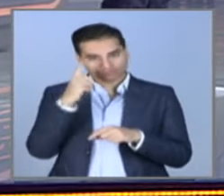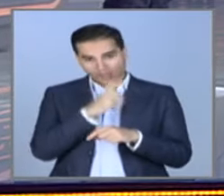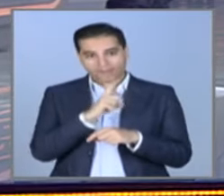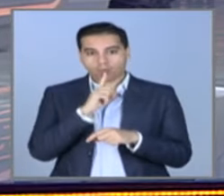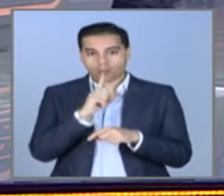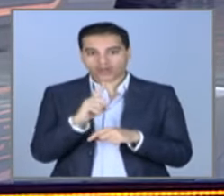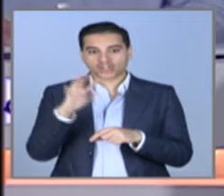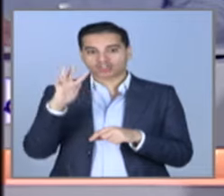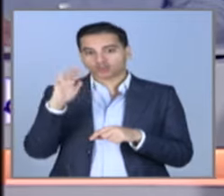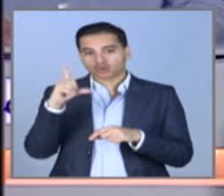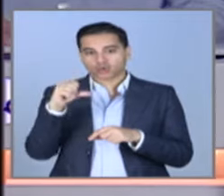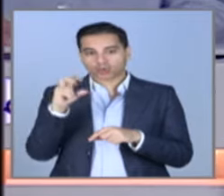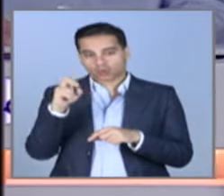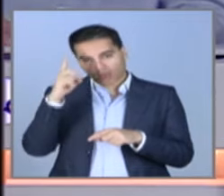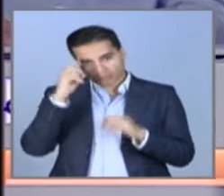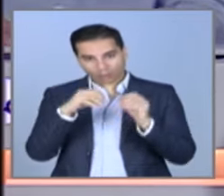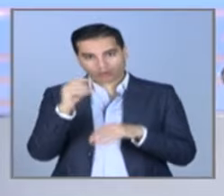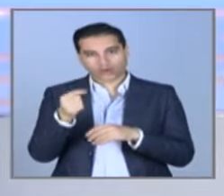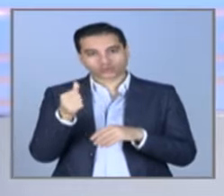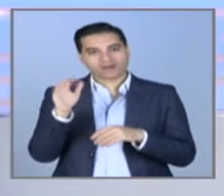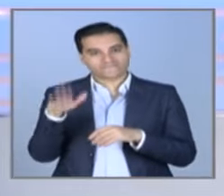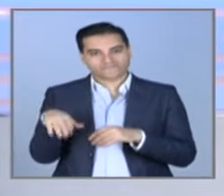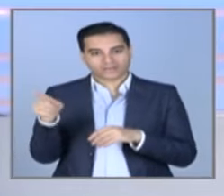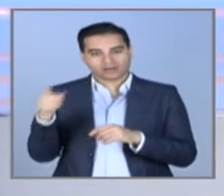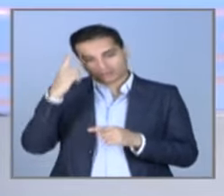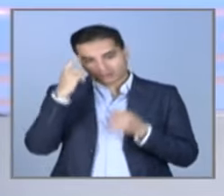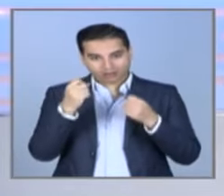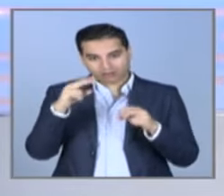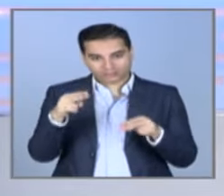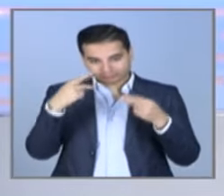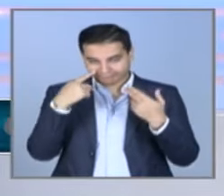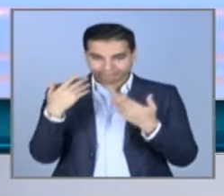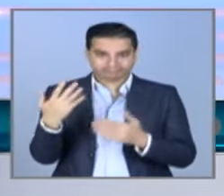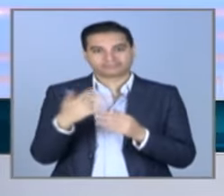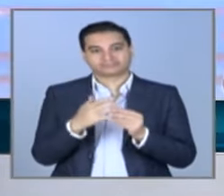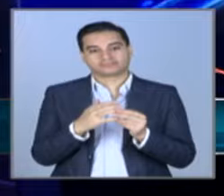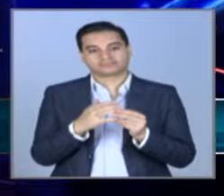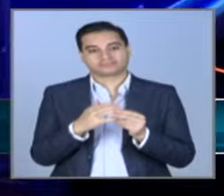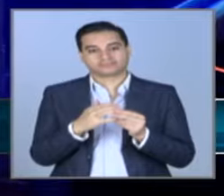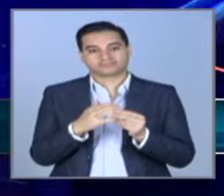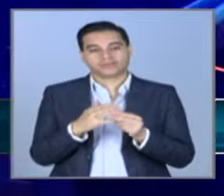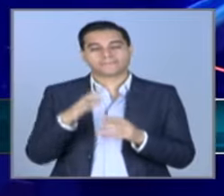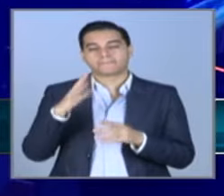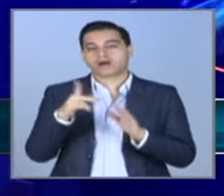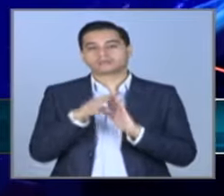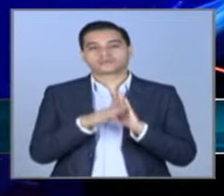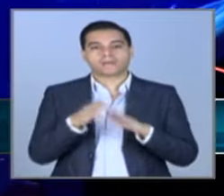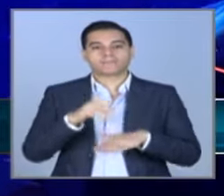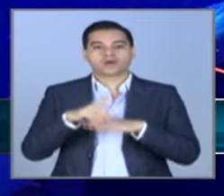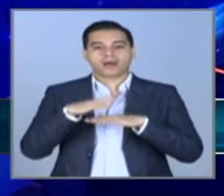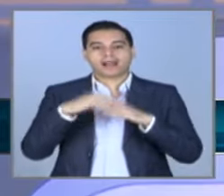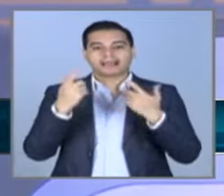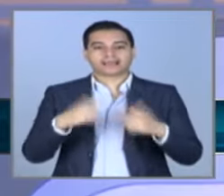ولكن شروق اتوترت شوية. تحت الضغط كاونتر. ما هو نظام الحكم في